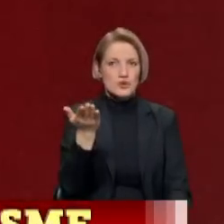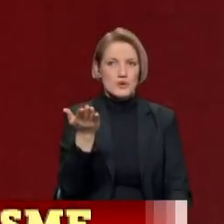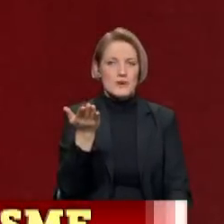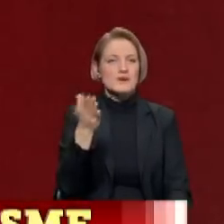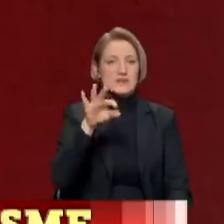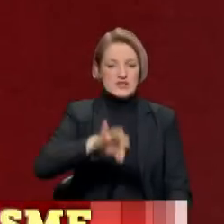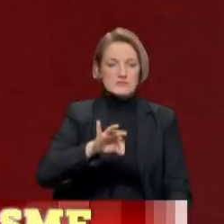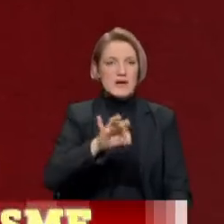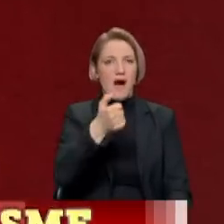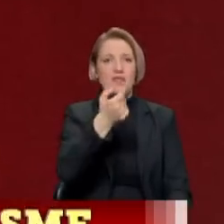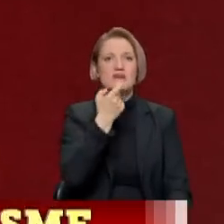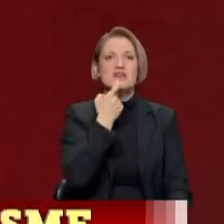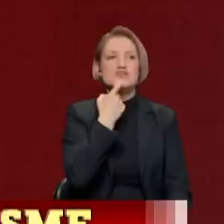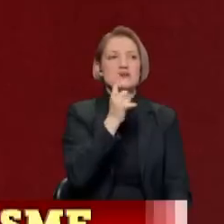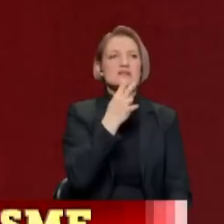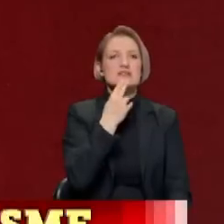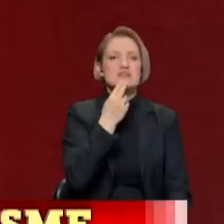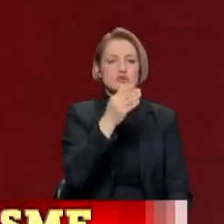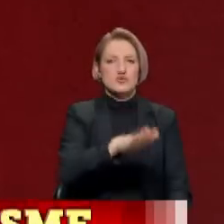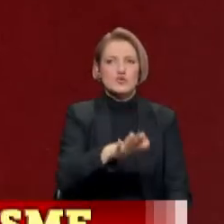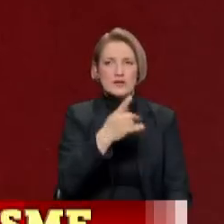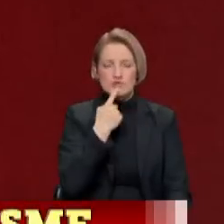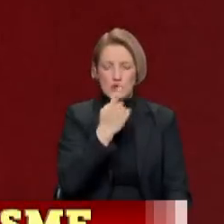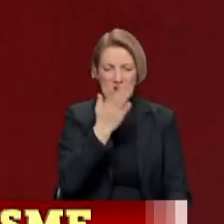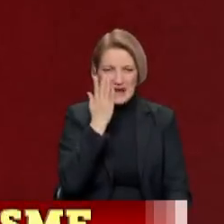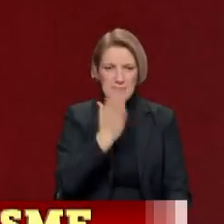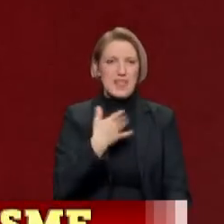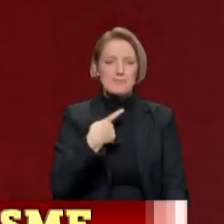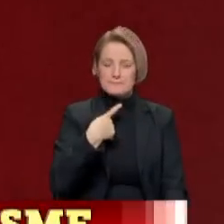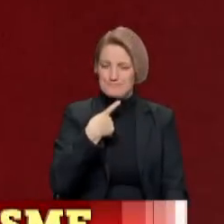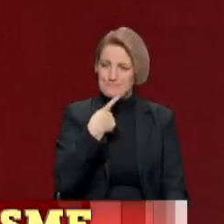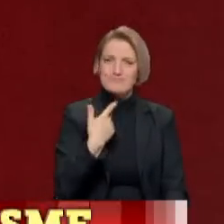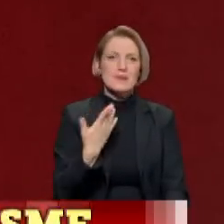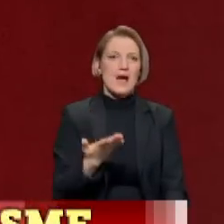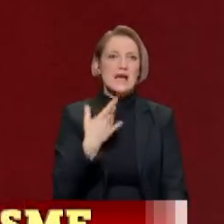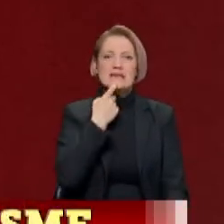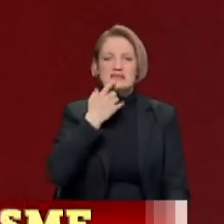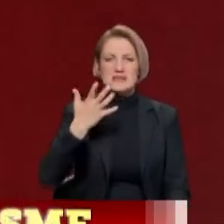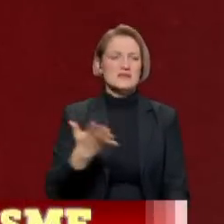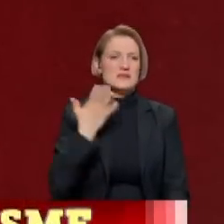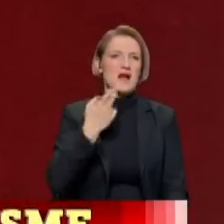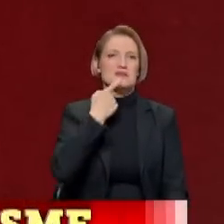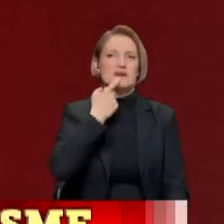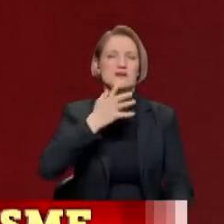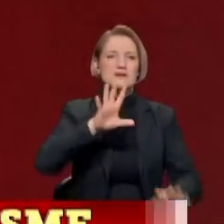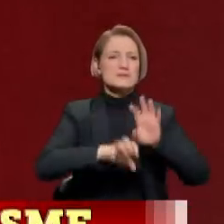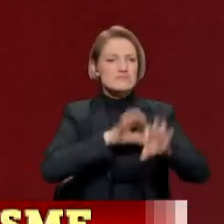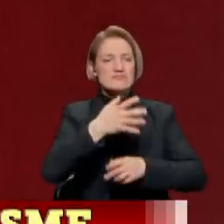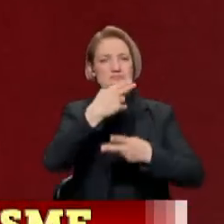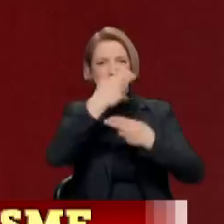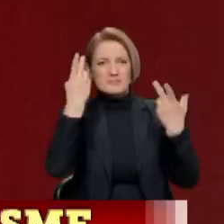Şimdi 6 yaşında bir kız çocuğuna, ya söylerken bile zorlanıyor insan, yıllarca nitelikli cinsel istismarda